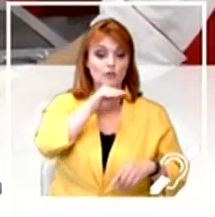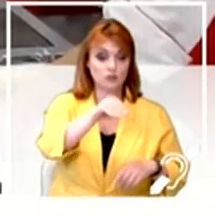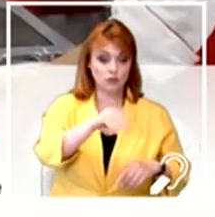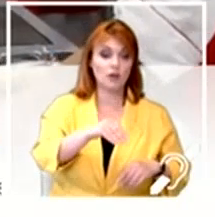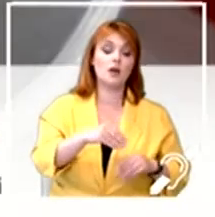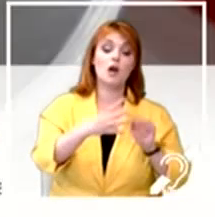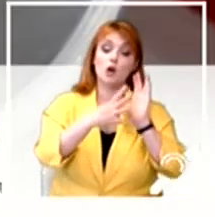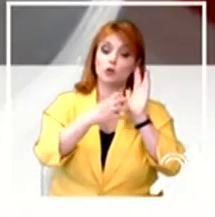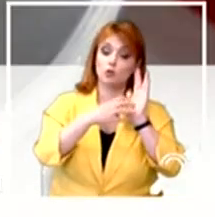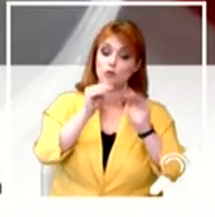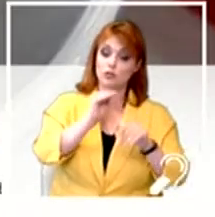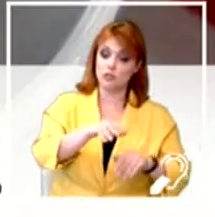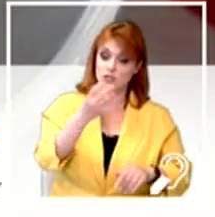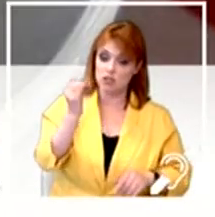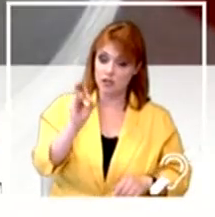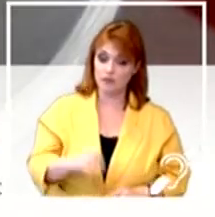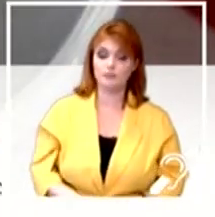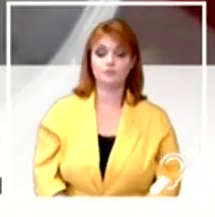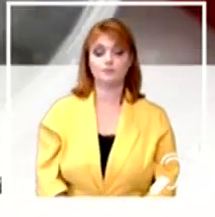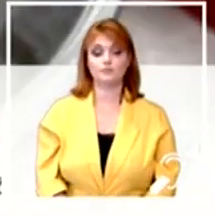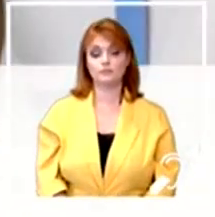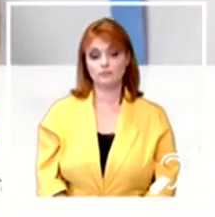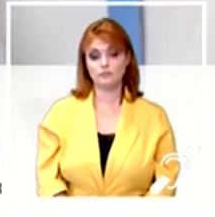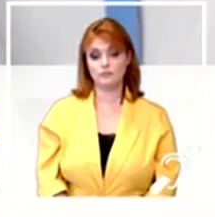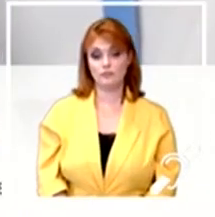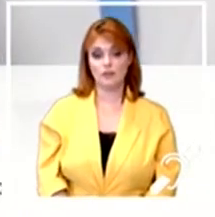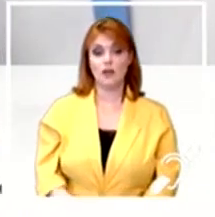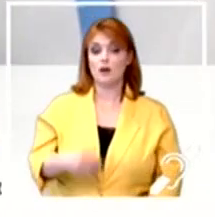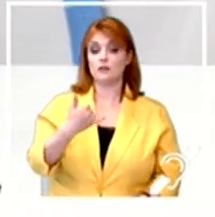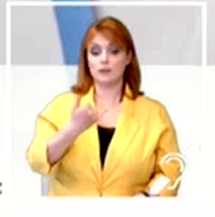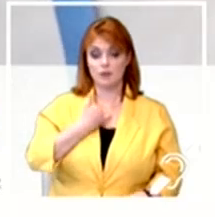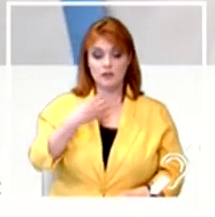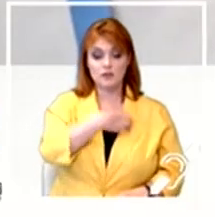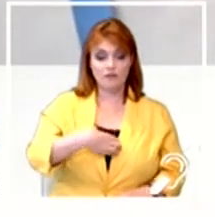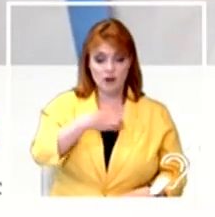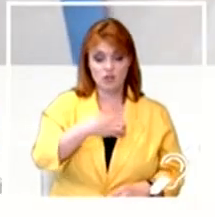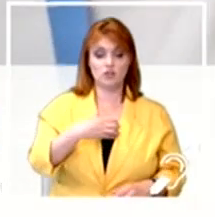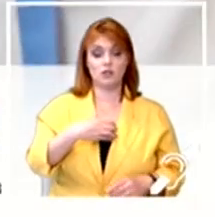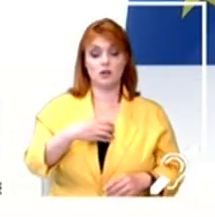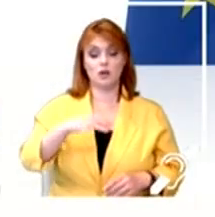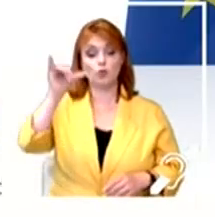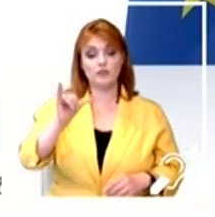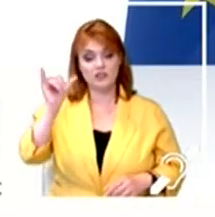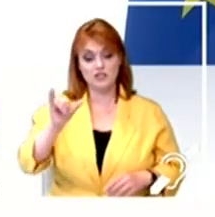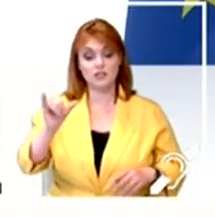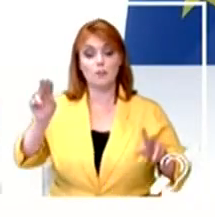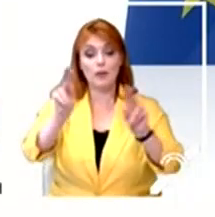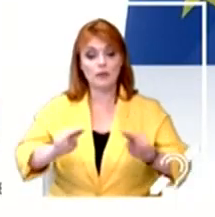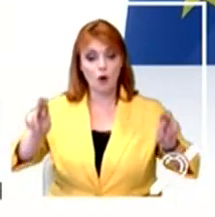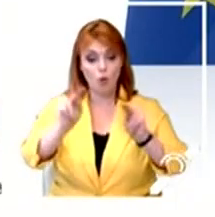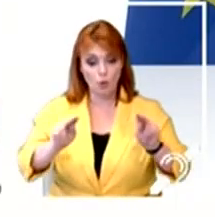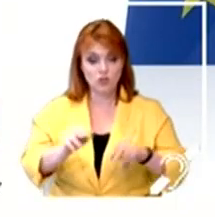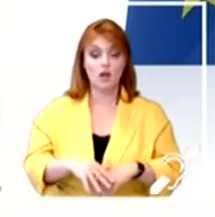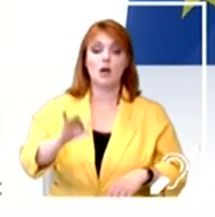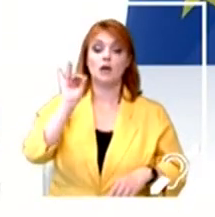de a îmbunătăți conexiunea dintre instituțiile de învățământ superior și mediul de afaceri,